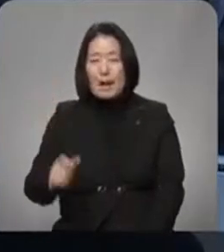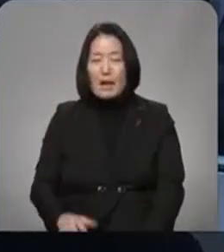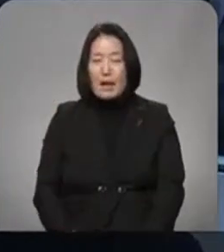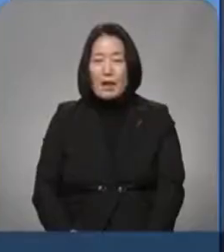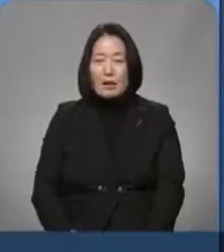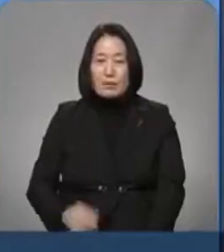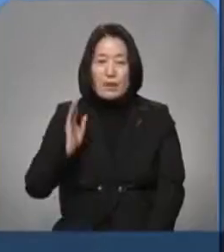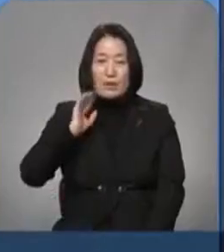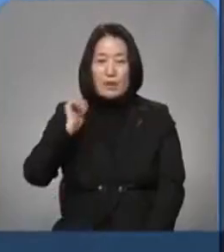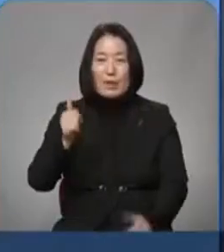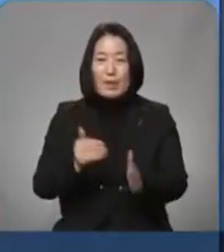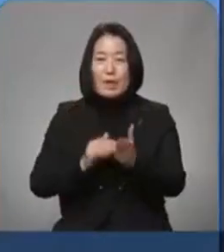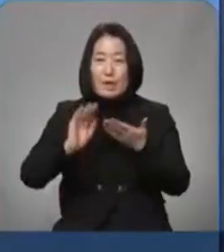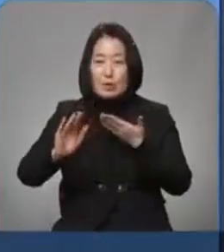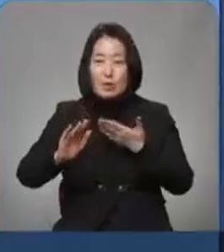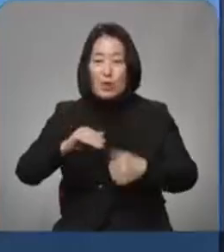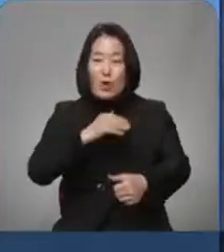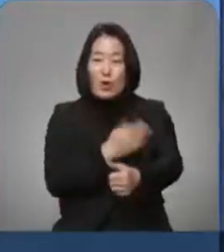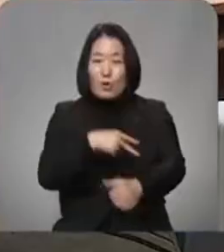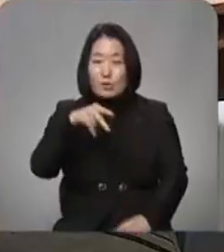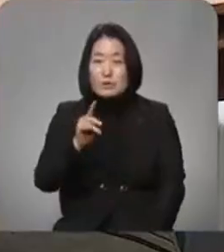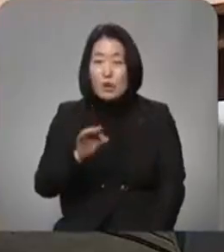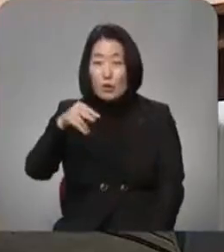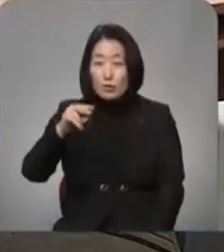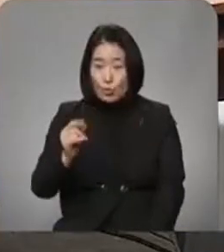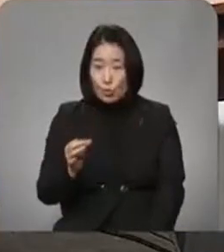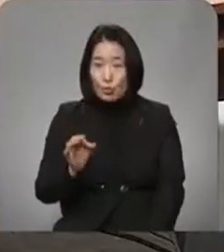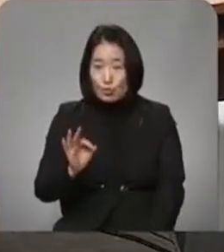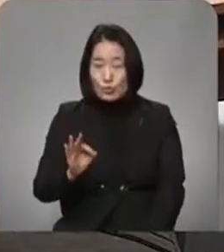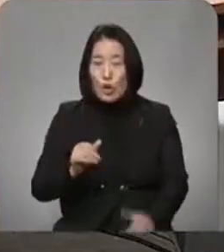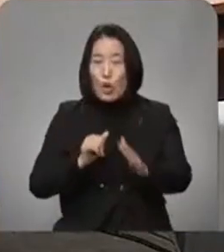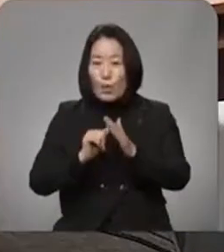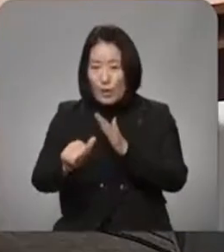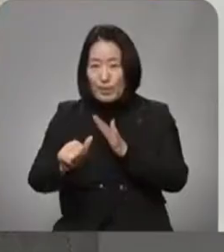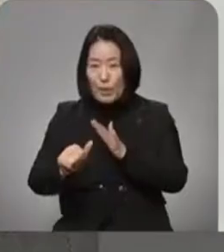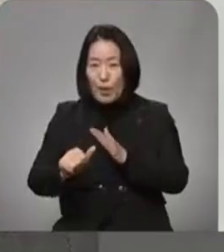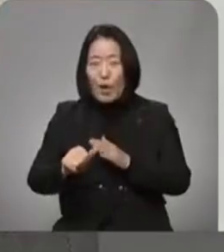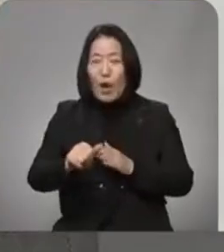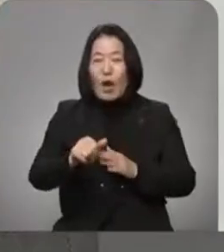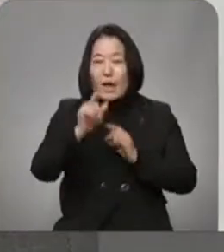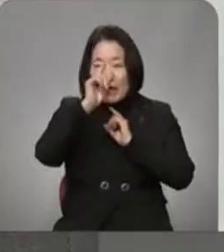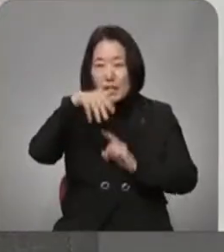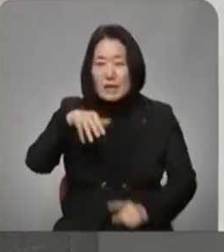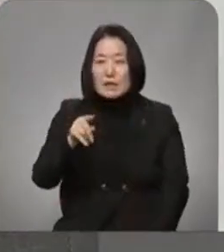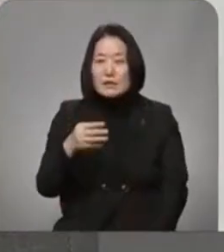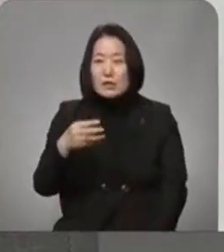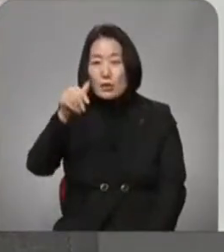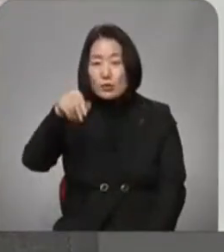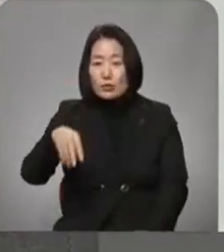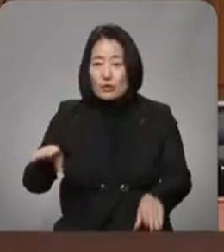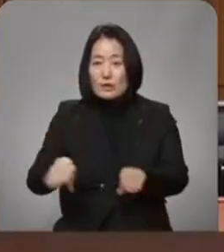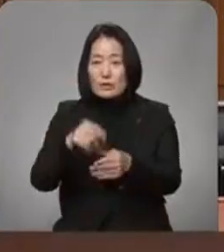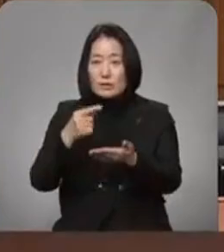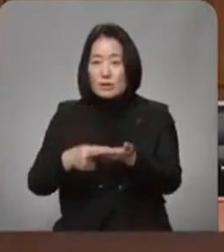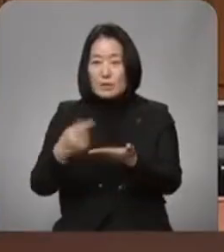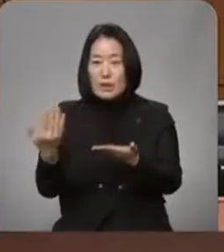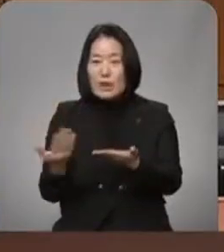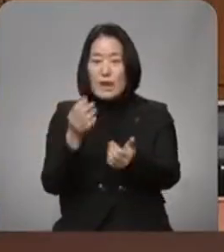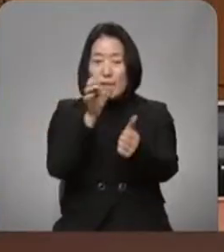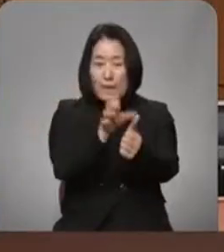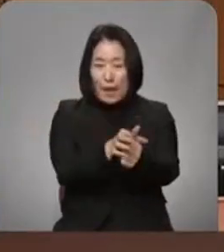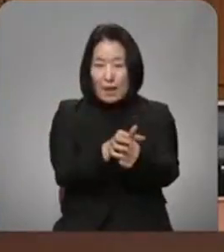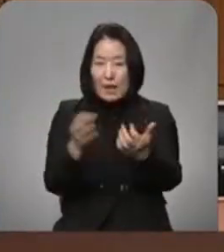이후 4선의 권성동 의원은 원내대표로 이철교 의원은 사무총장으로 임명되면서 중앙정치 에서 강원도의